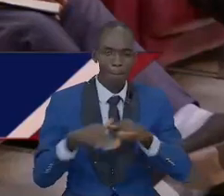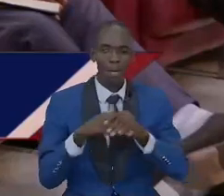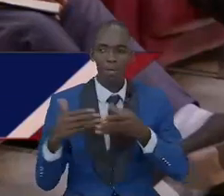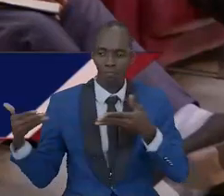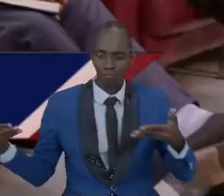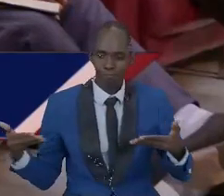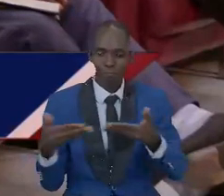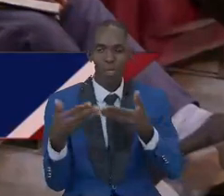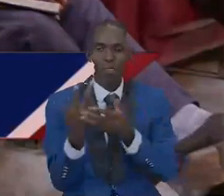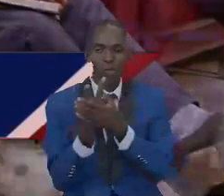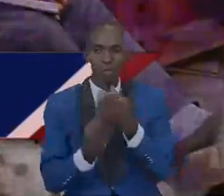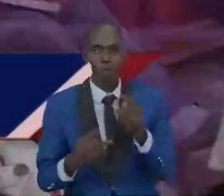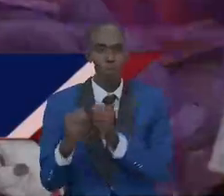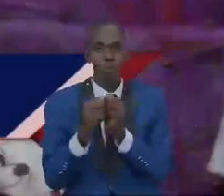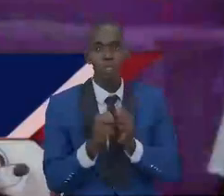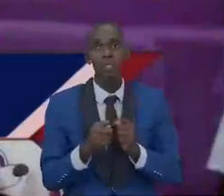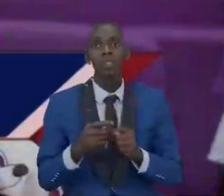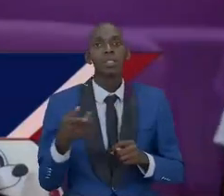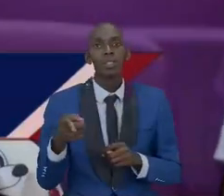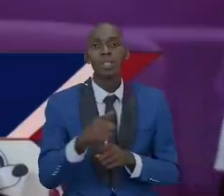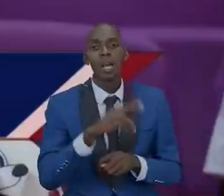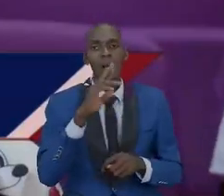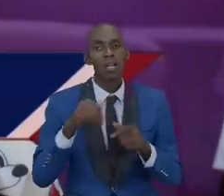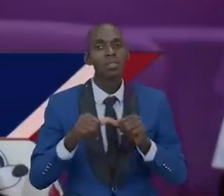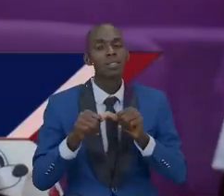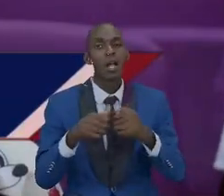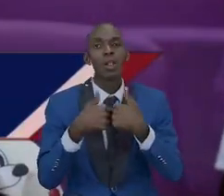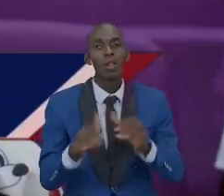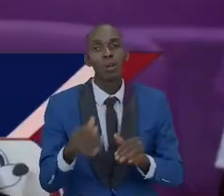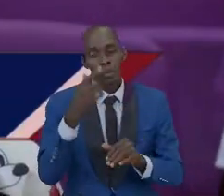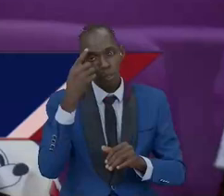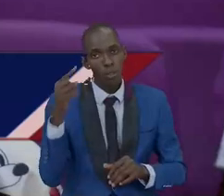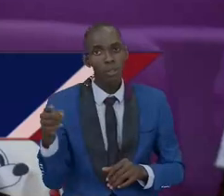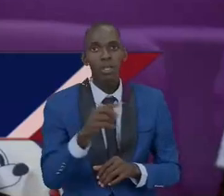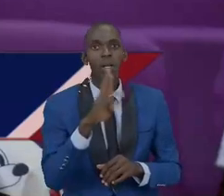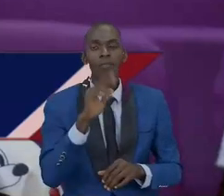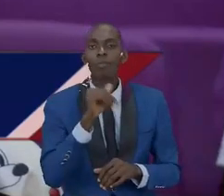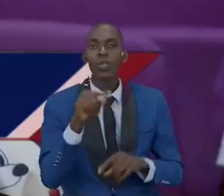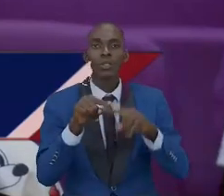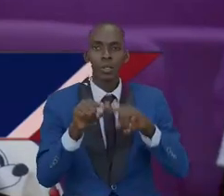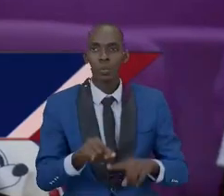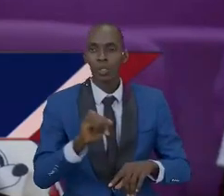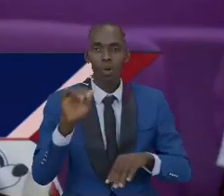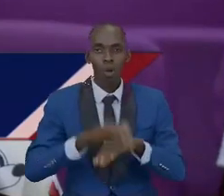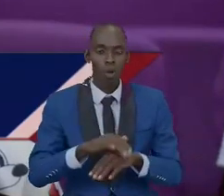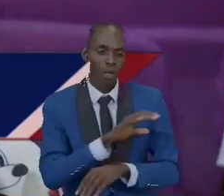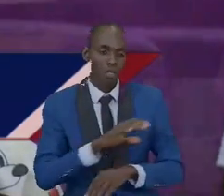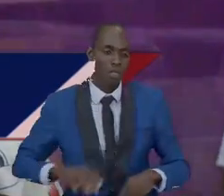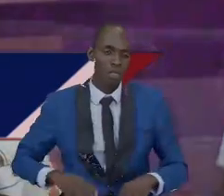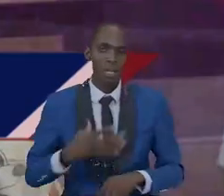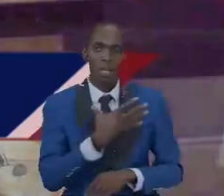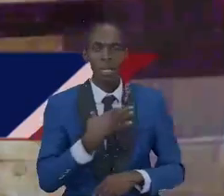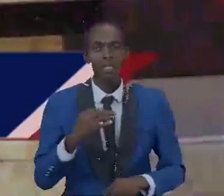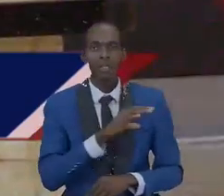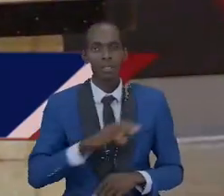ensemble ils sont toujours perdus parce que il ne dépendent pas de Christ et Christ uniquement